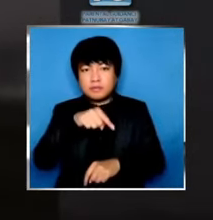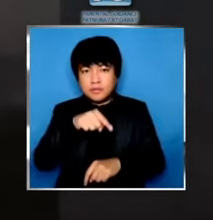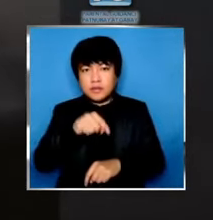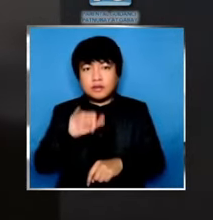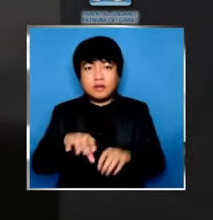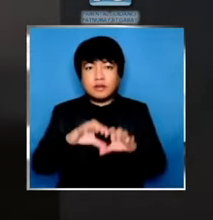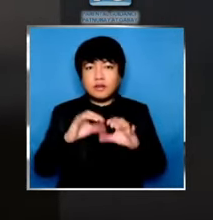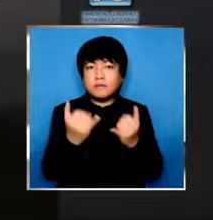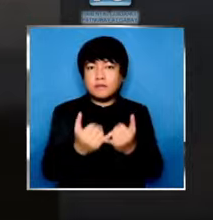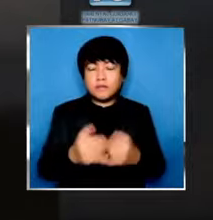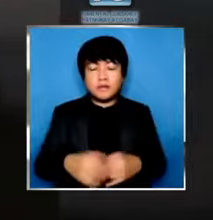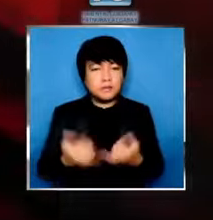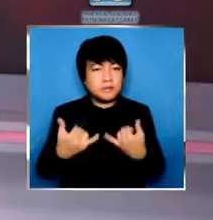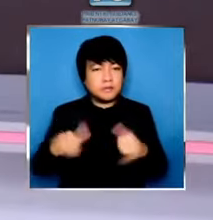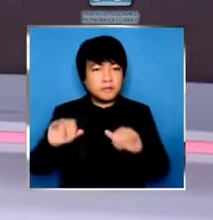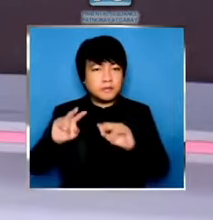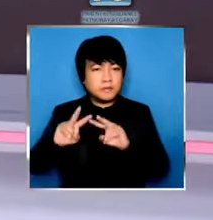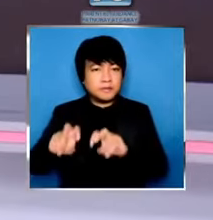investigasyon.